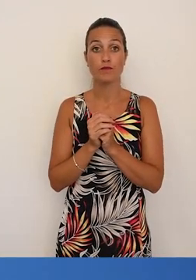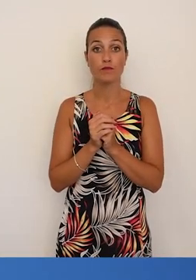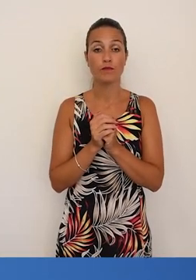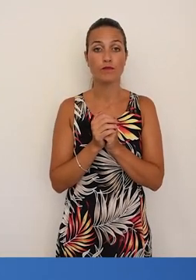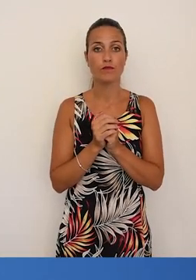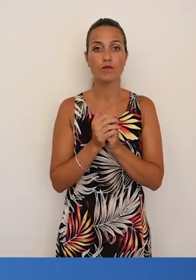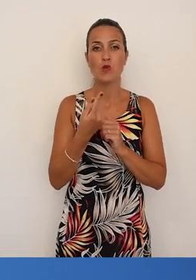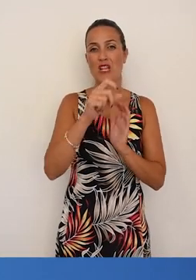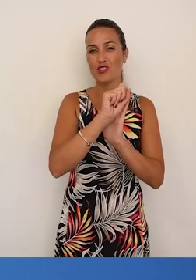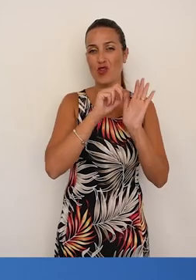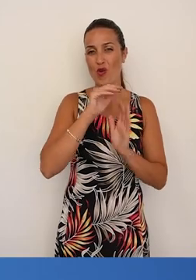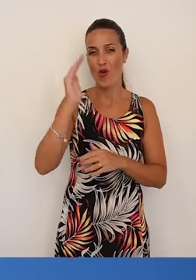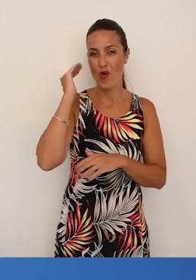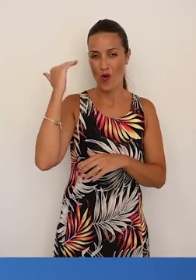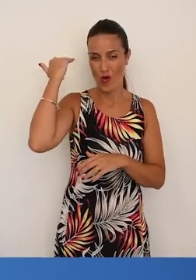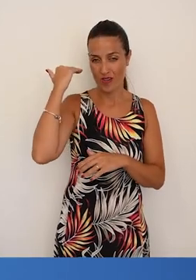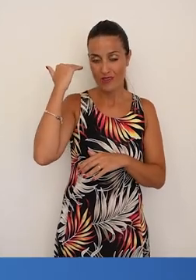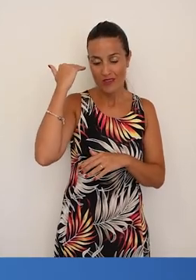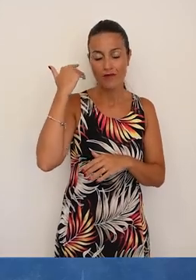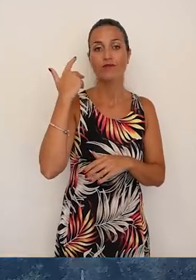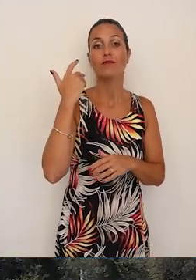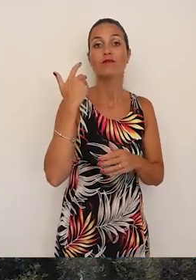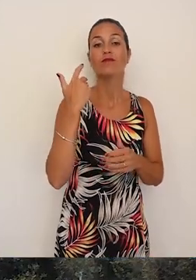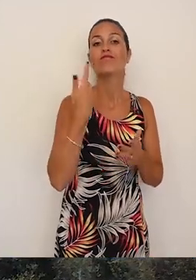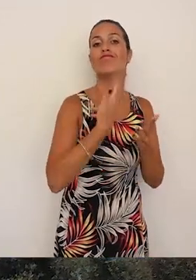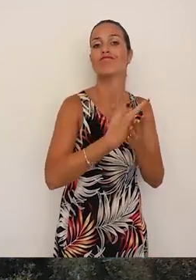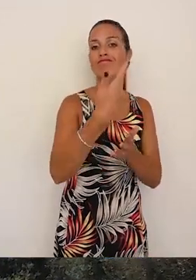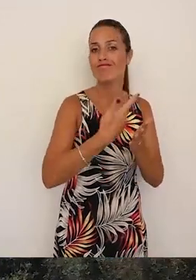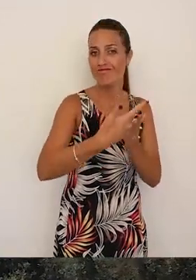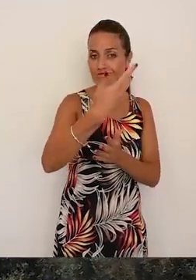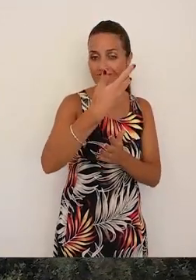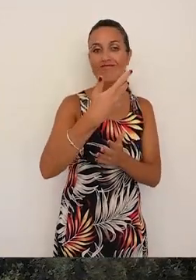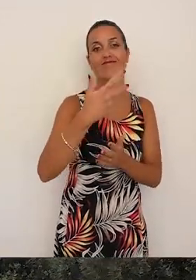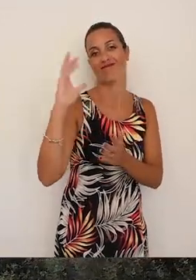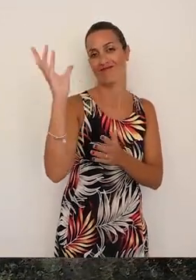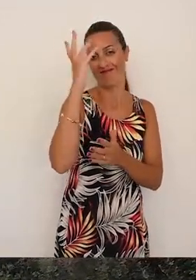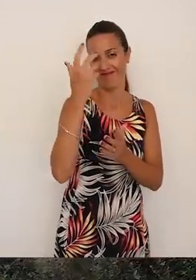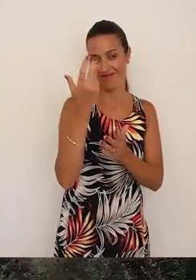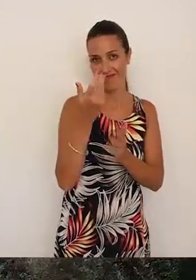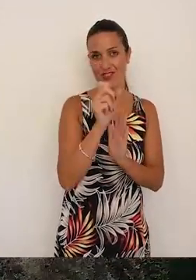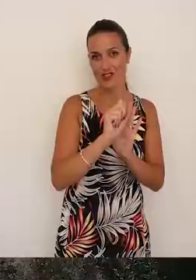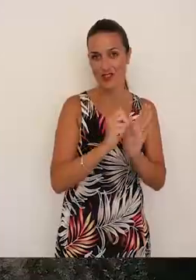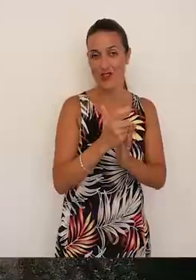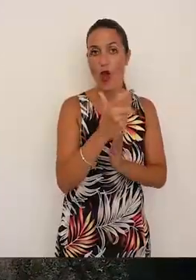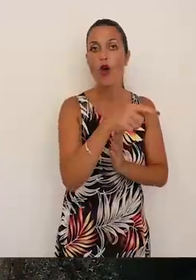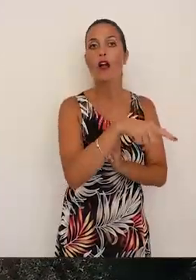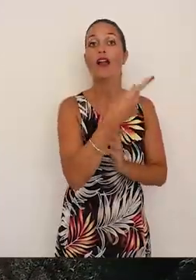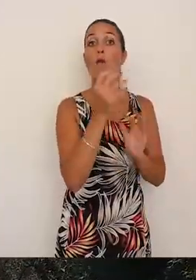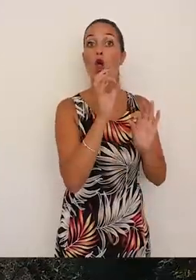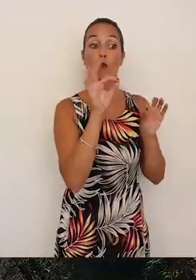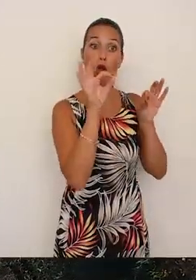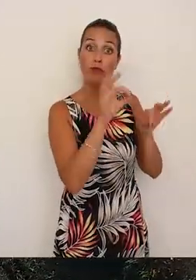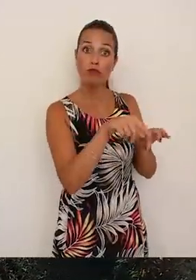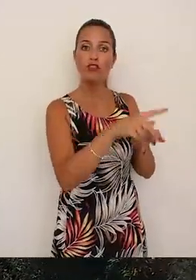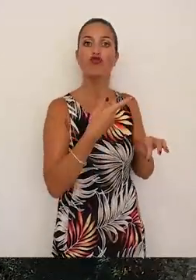Una leggenda avvolge l'antico monumento megalitico. Infatti, secondo un'antica tradizione, in quel punto si conserva un